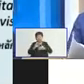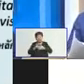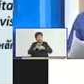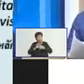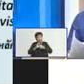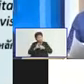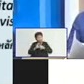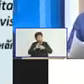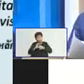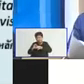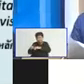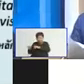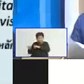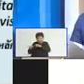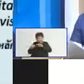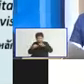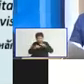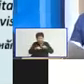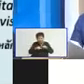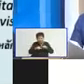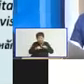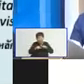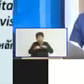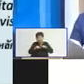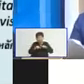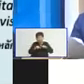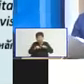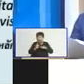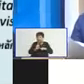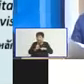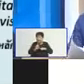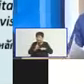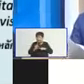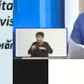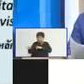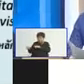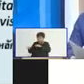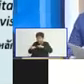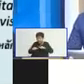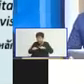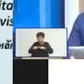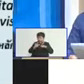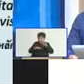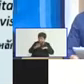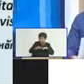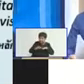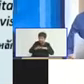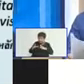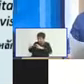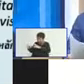ในไทยในช่วงดังกล่าวเนี่ยมาจากทางตอนเหนือของเวียดนามนะครับจำนวนกว่า 50,000 คนผู้คนเหล่านี้เนี่ยถูกมองว่าอาจ